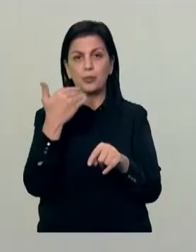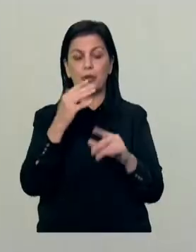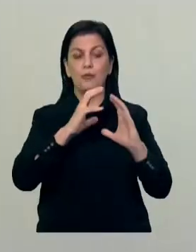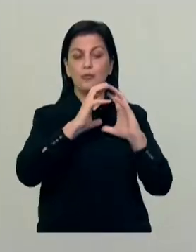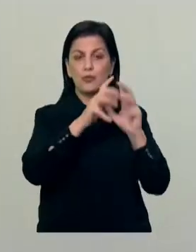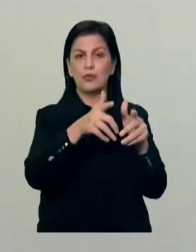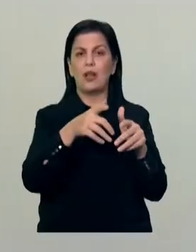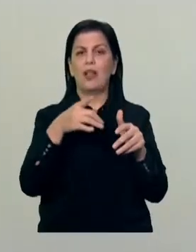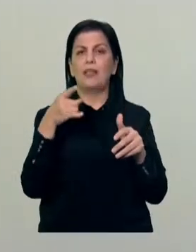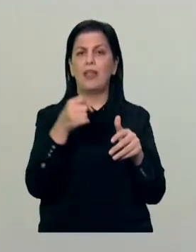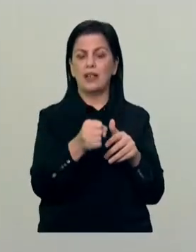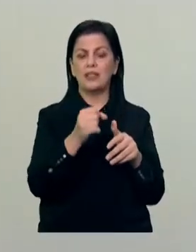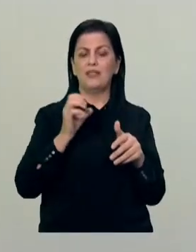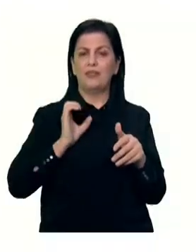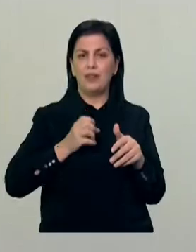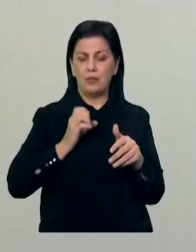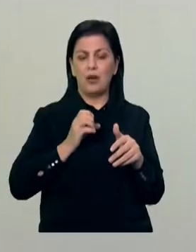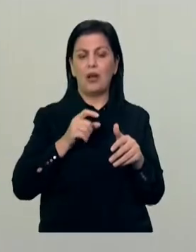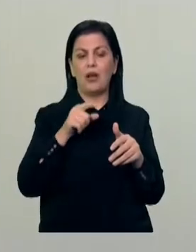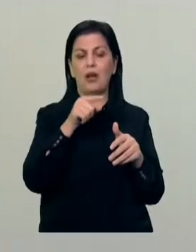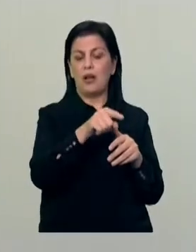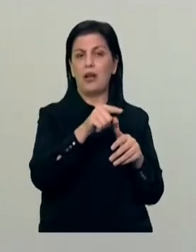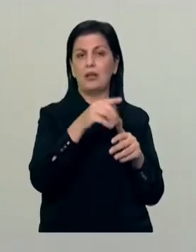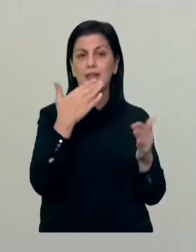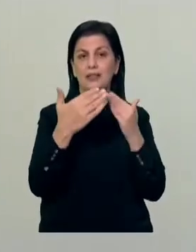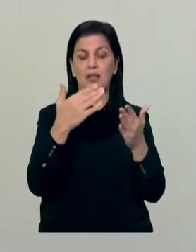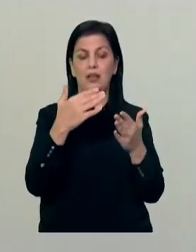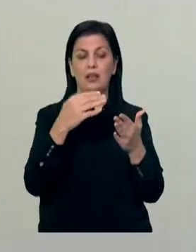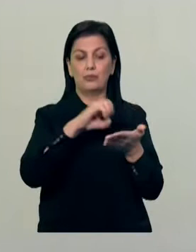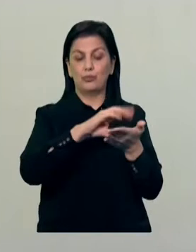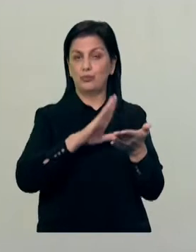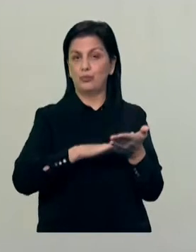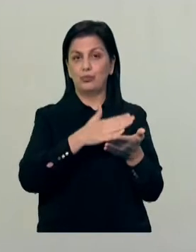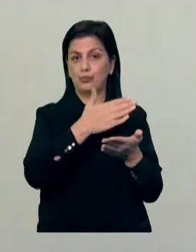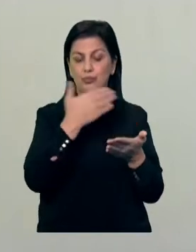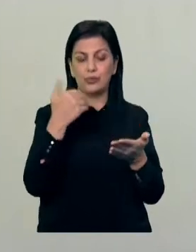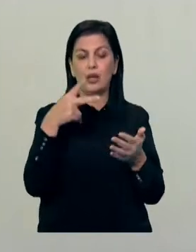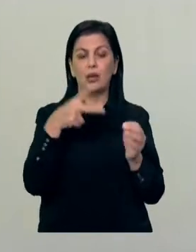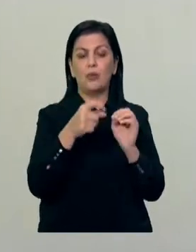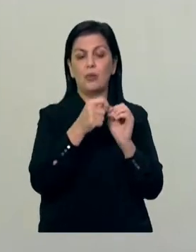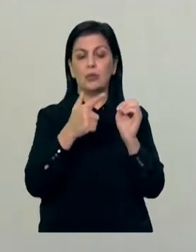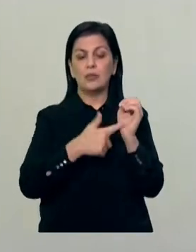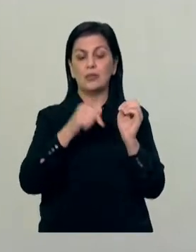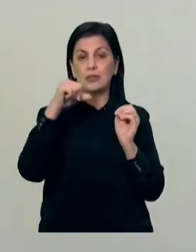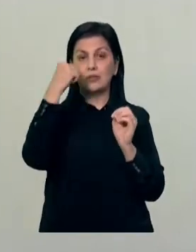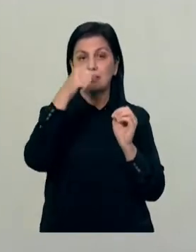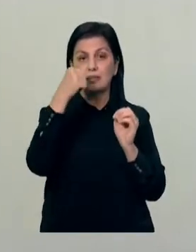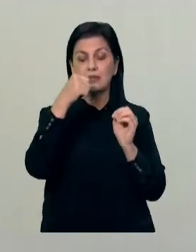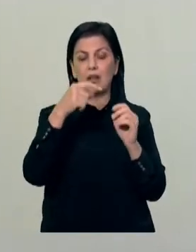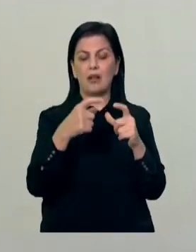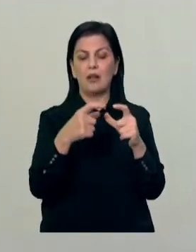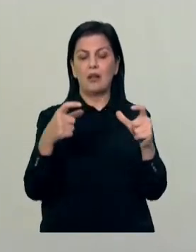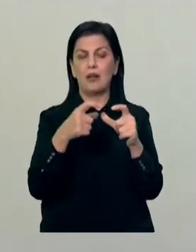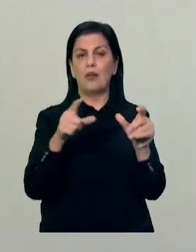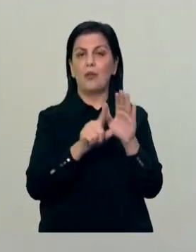ki, Vergilər Nazirliyində qeydiyyatdə deyil. Bunların ödənişi zamanı isə 2017-ci ildən etibarən plastik